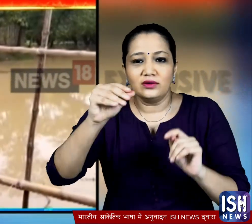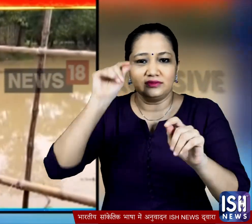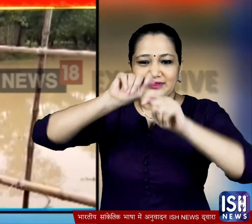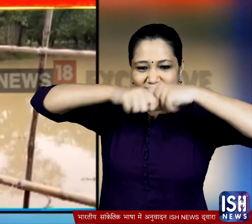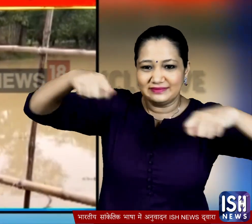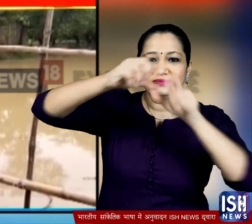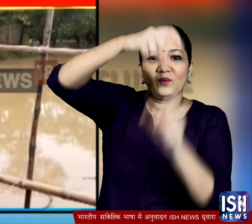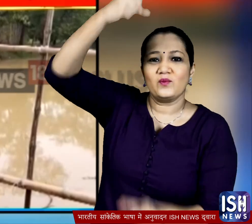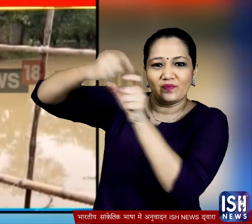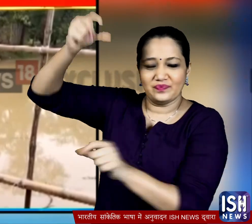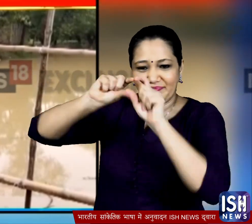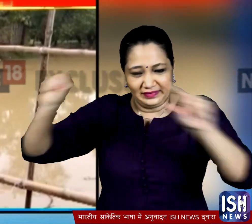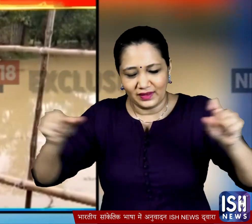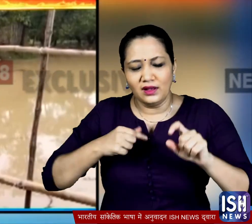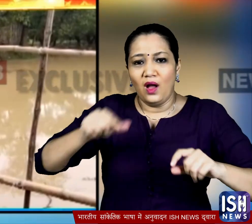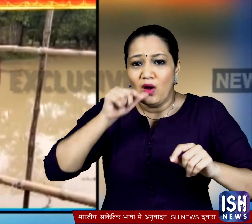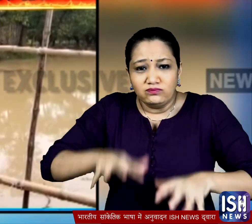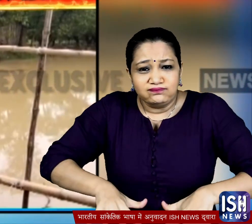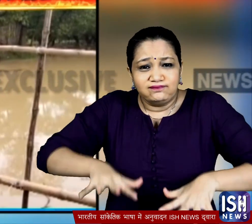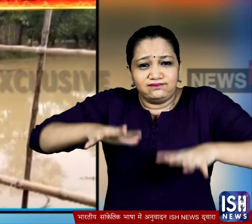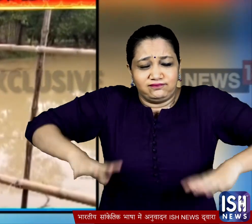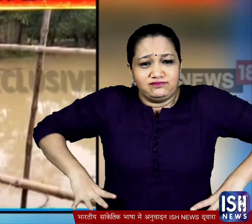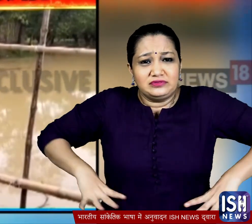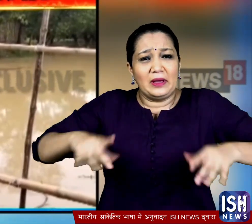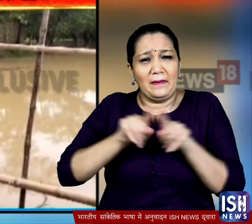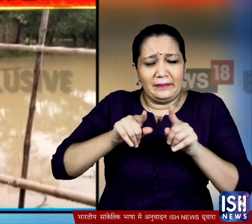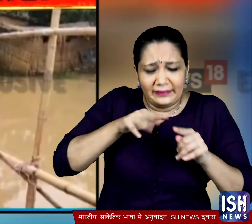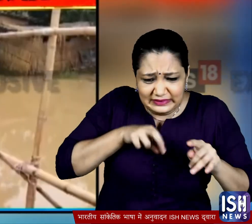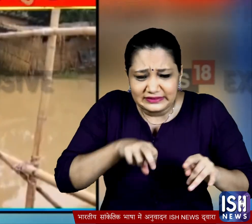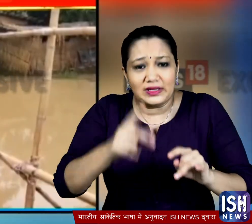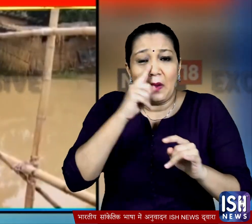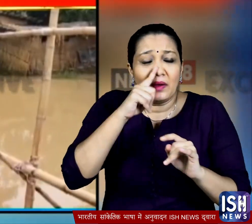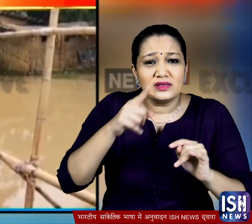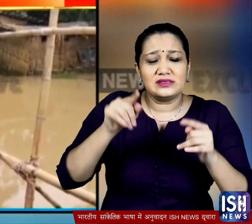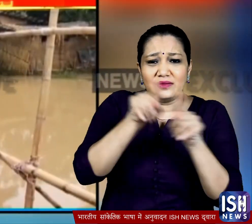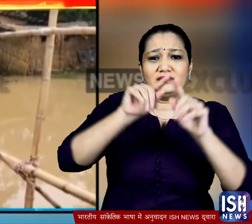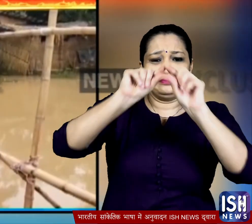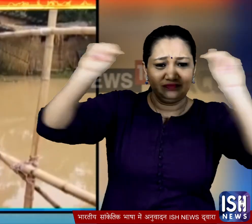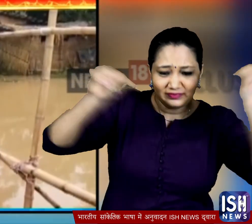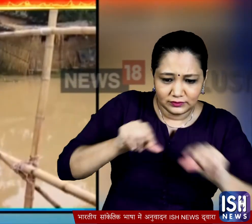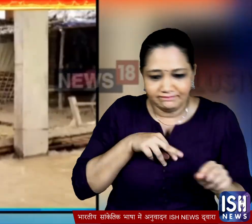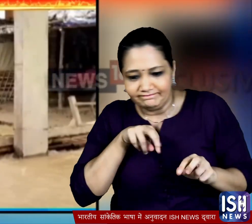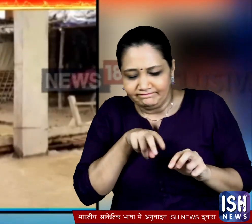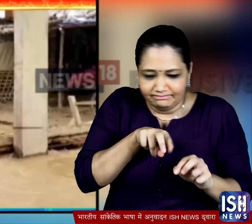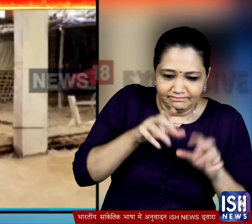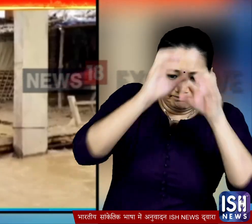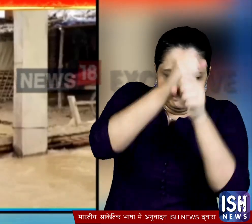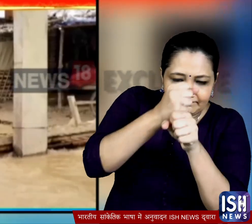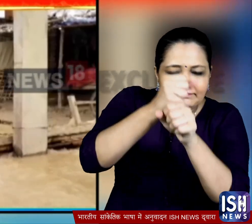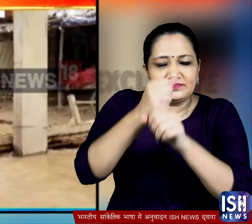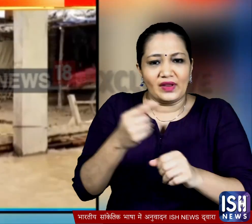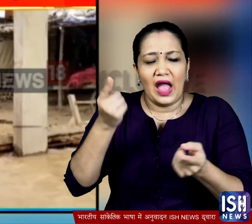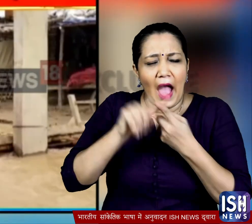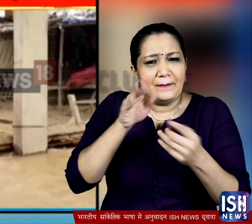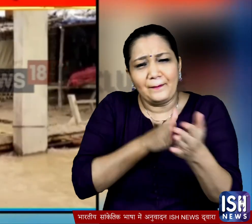बल्लियां बांधकर जुगाड़ तैयार कर लिया है। कमर तक के पानी में डूबकर चलने से बचने के लिए महिलाएं ऐसी ही बल्लियों पर चलती दिखी। हालांकि थोड़ा